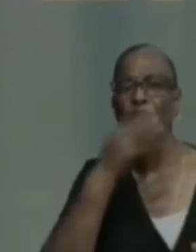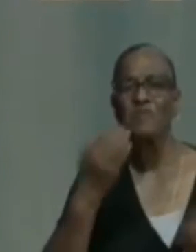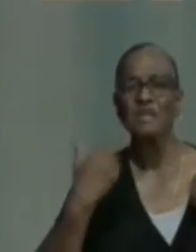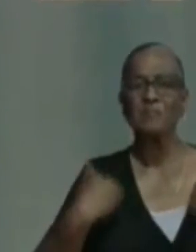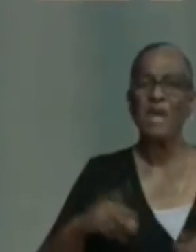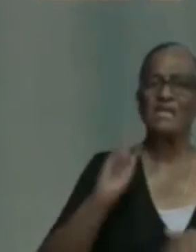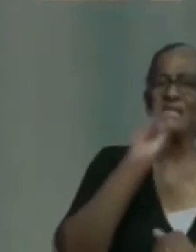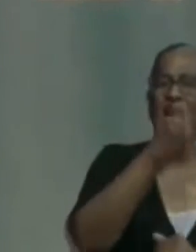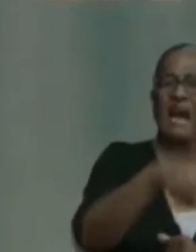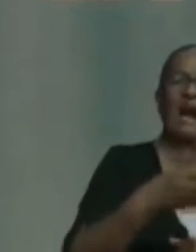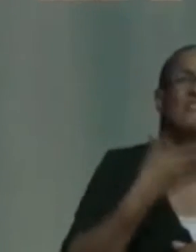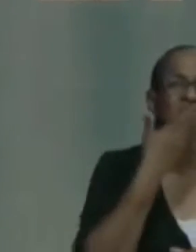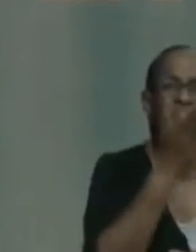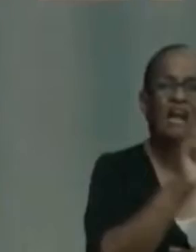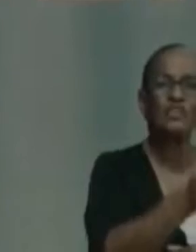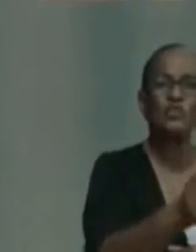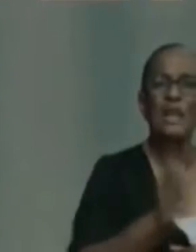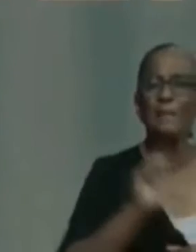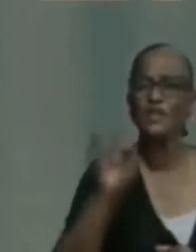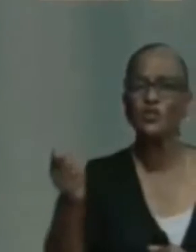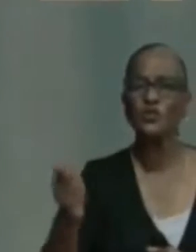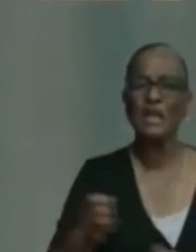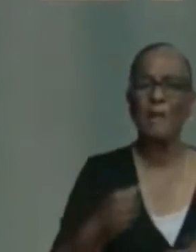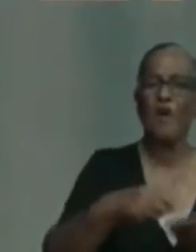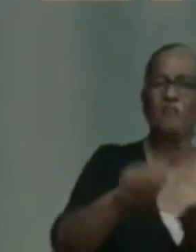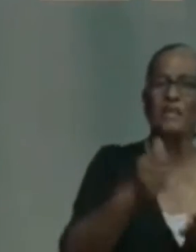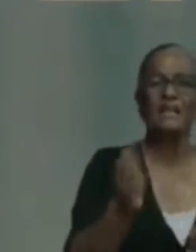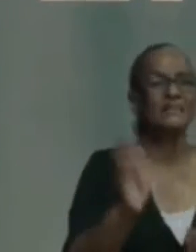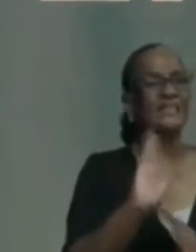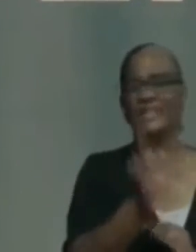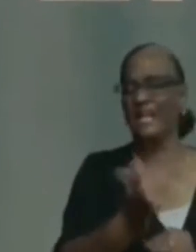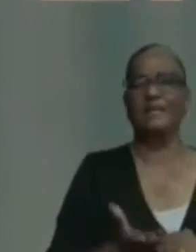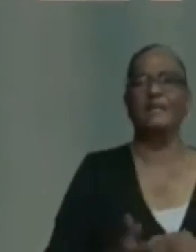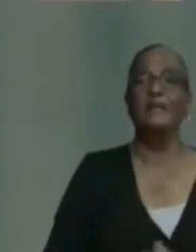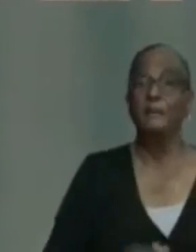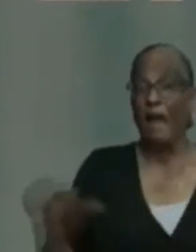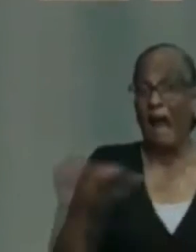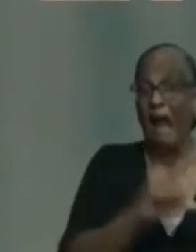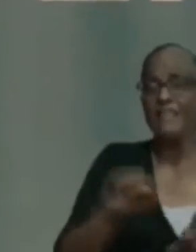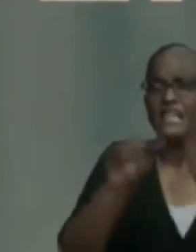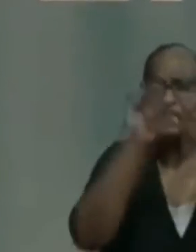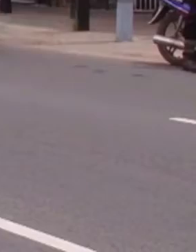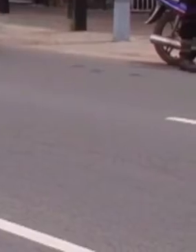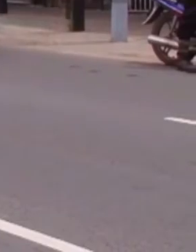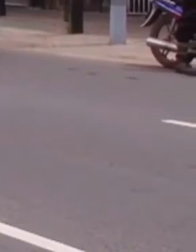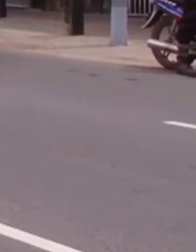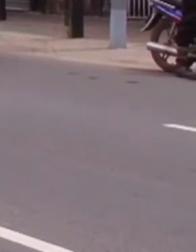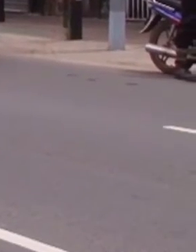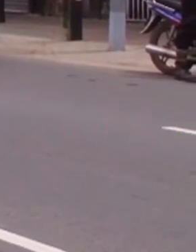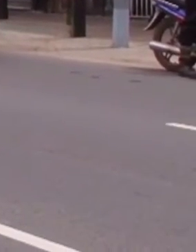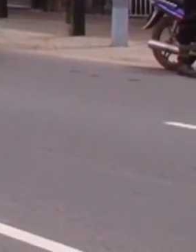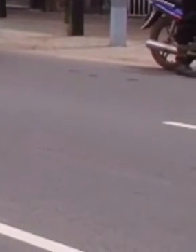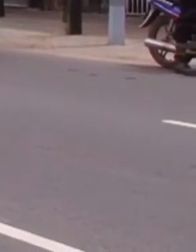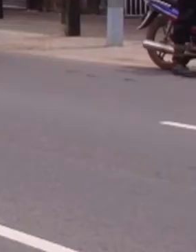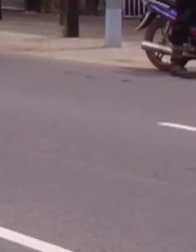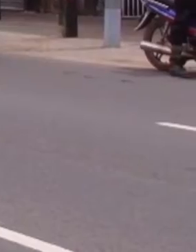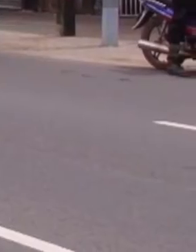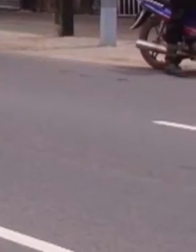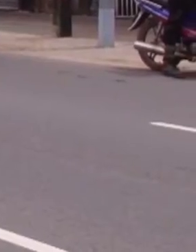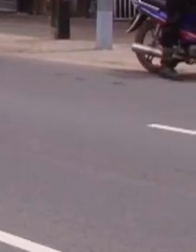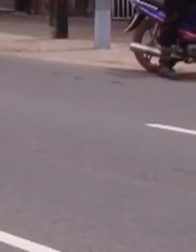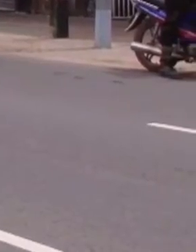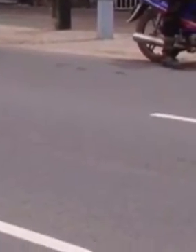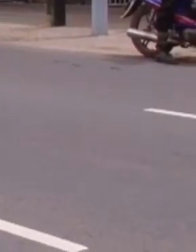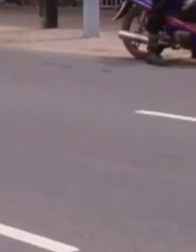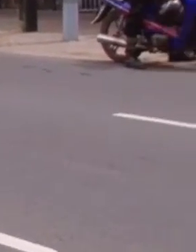hun huis hoeven te gaan alleen maar om een dispensatiebrief op te halen. Ook maakt het het controlesysteem veel makkelijker. De